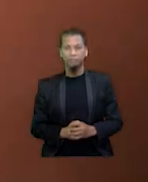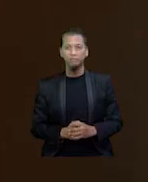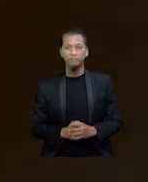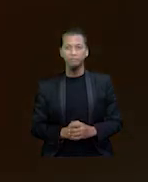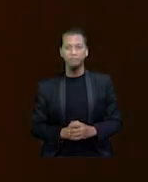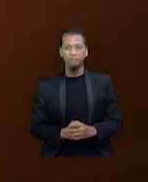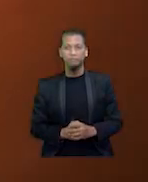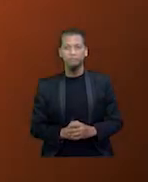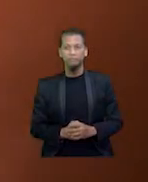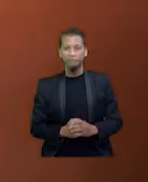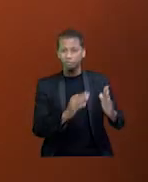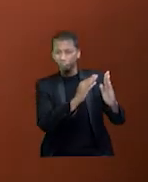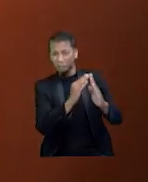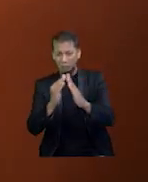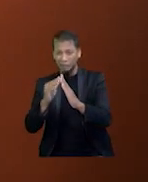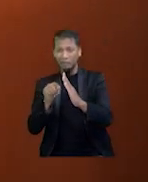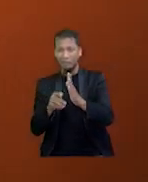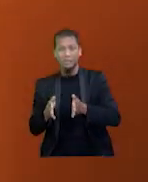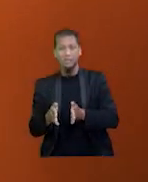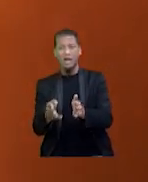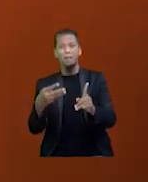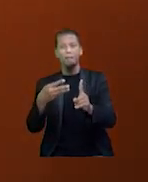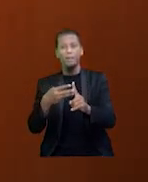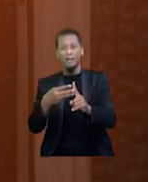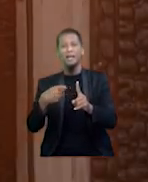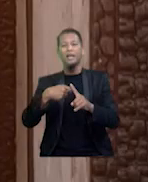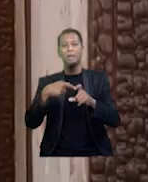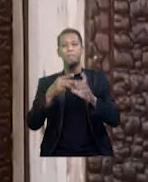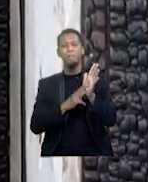Sejumlah rumah kontrakan di Jalan B, Kembangan Utara, Jakarta Barat terbakar.